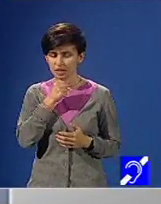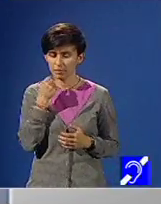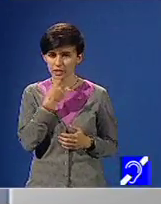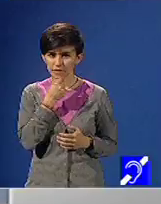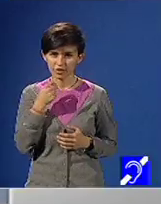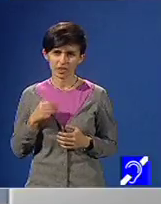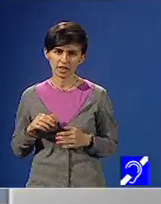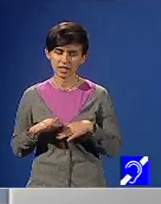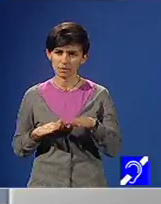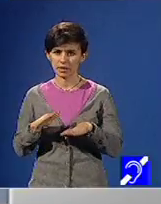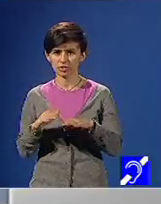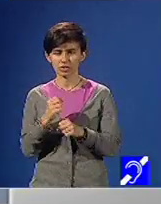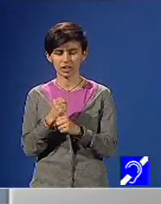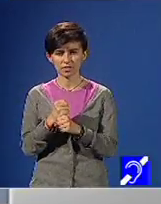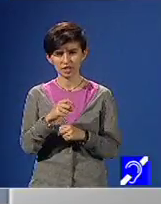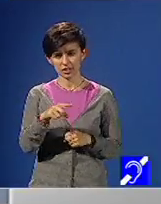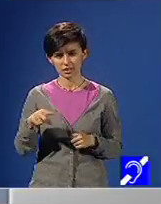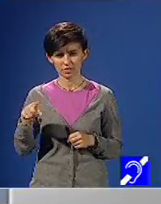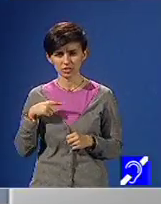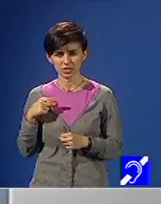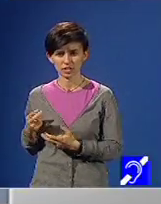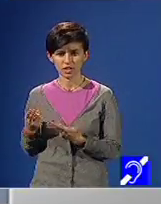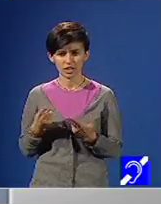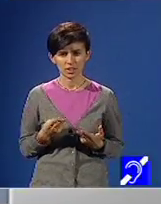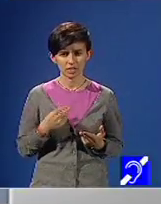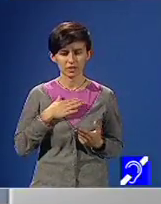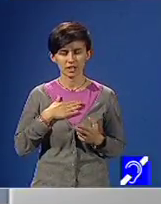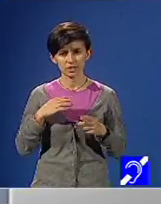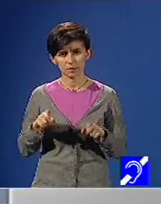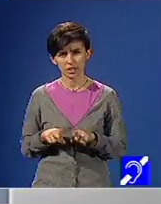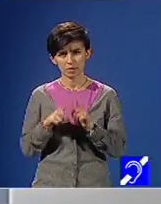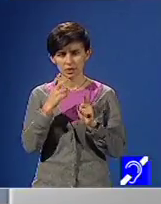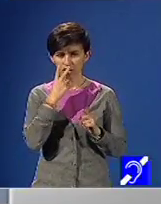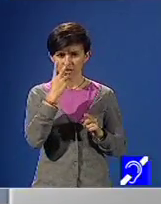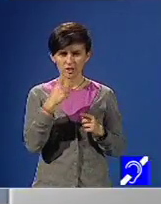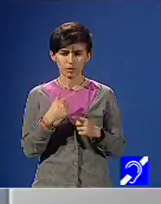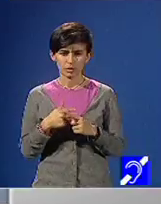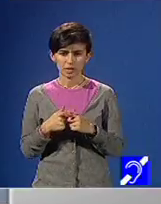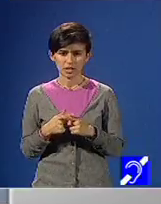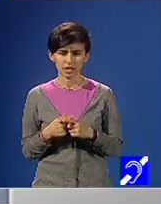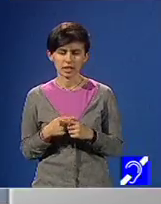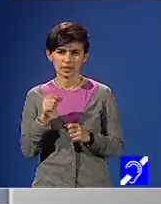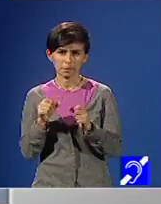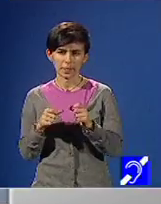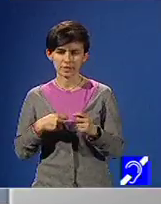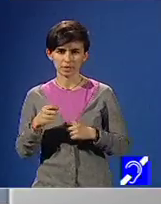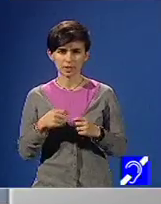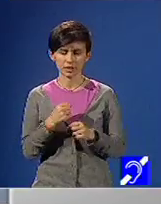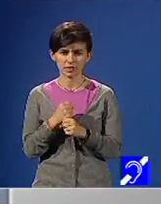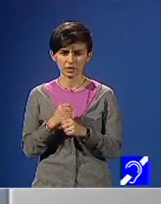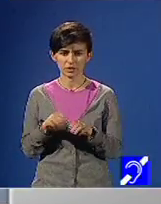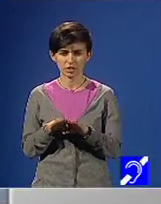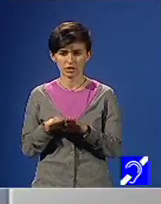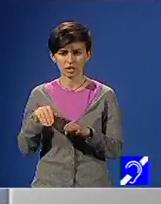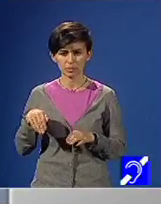beneficiarii pașilor făcuți de dumneavoastră. Ei vor fi invitații mei imediat la Fără Prejudecăți. Urmărim chiar acum un material despre campanie realizat de colegul meu